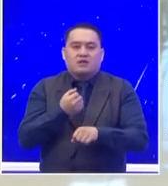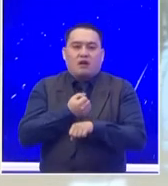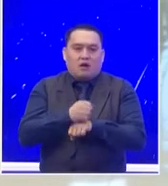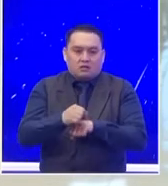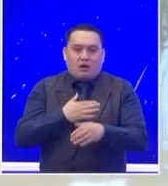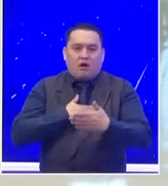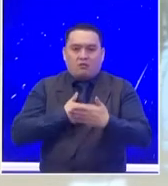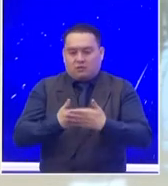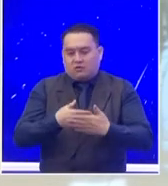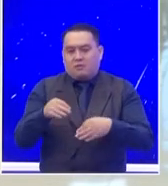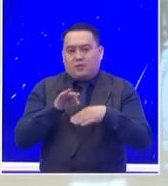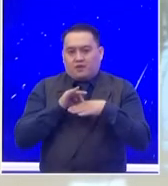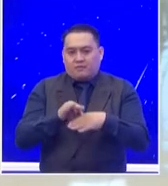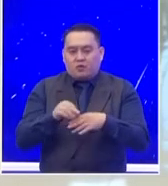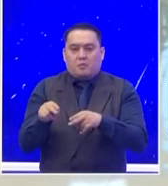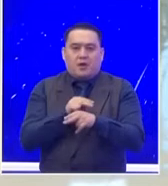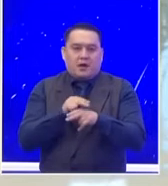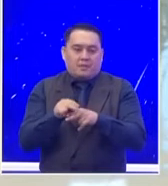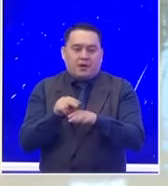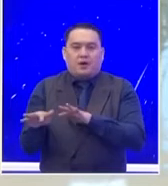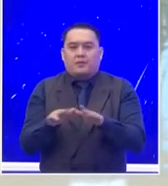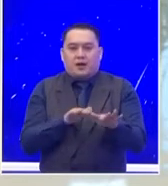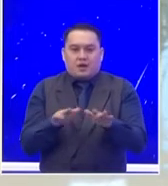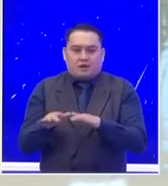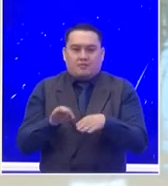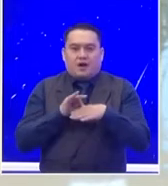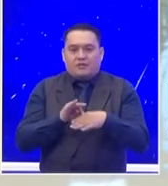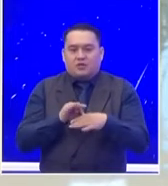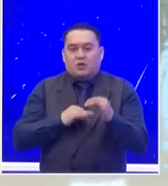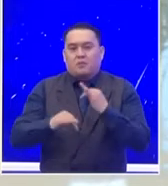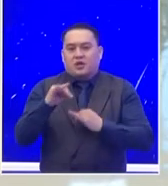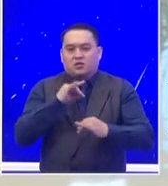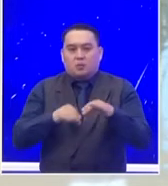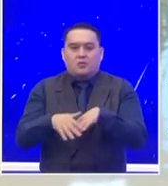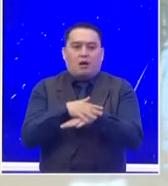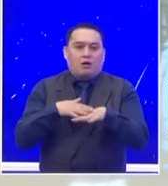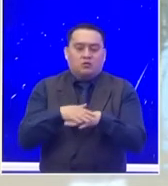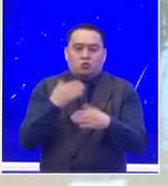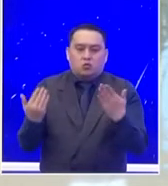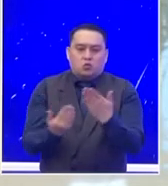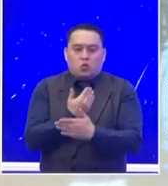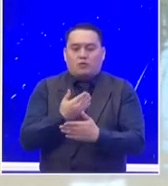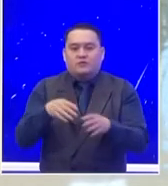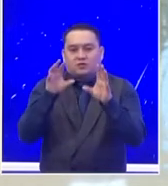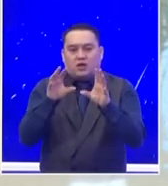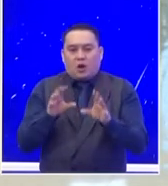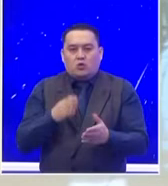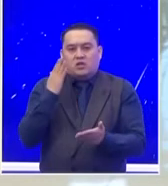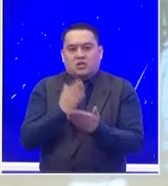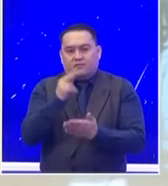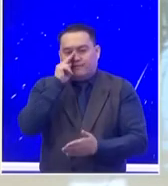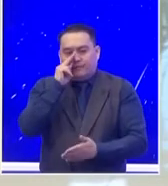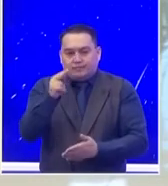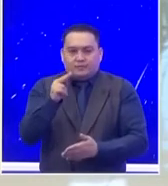мы активно проводим оперативно-профилактические мероприятия, ведем частые беседы с населением. По обновленному кодексу, если виновник